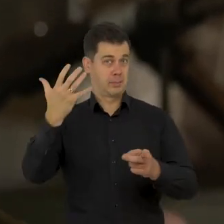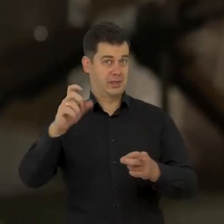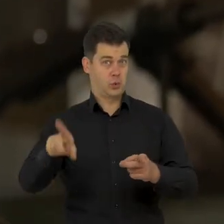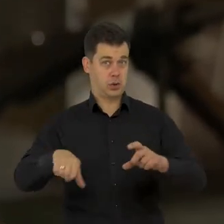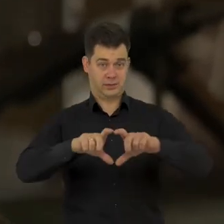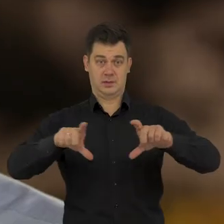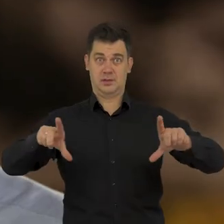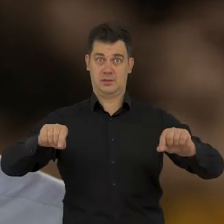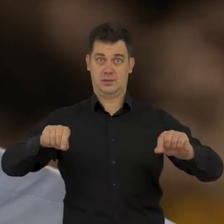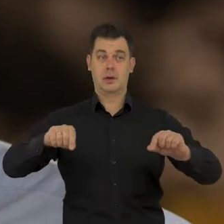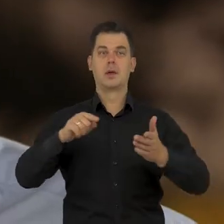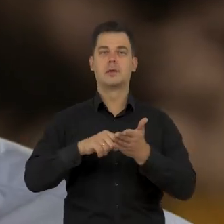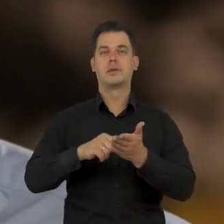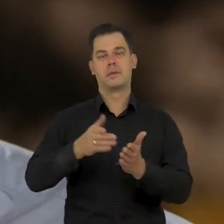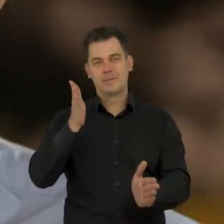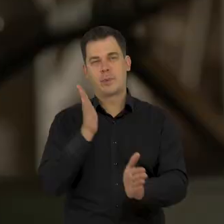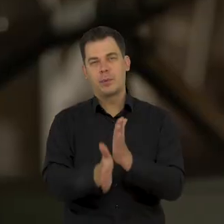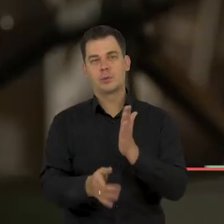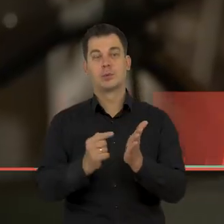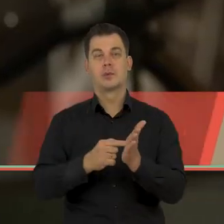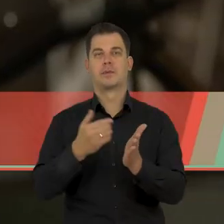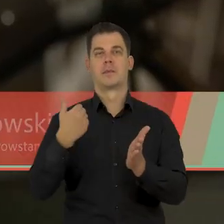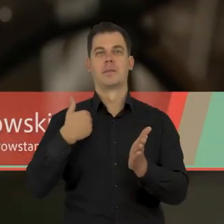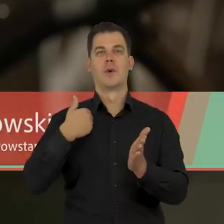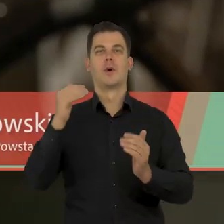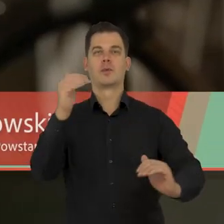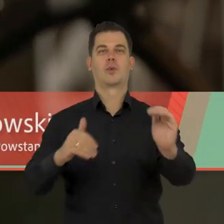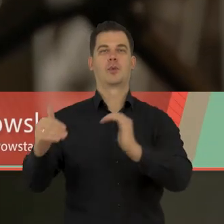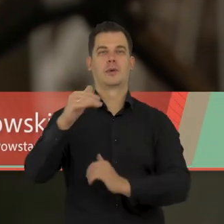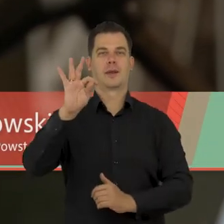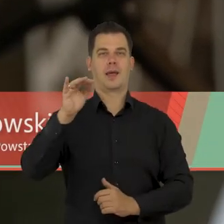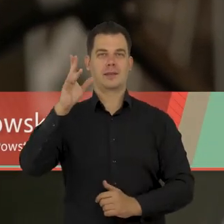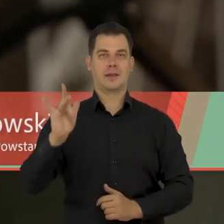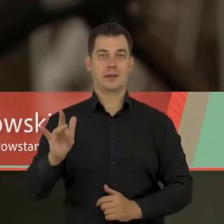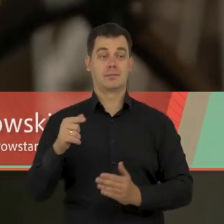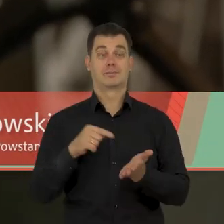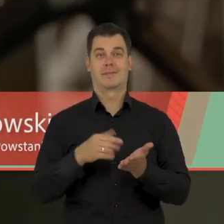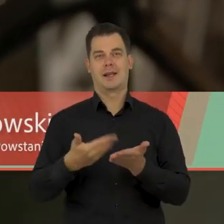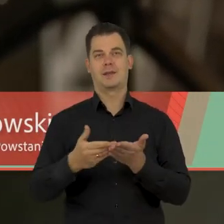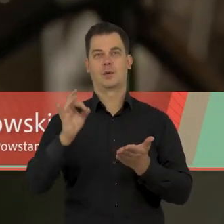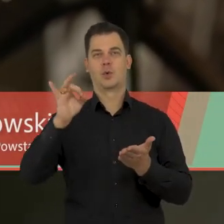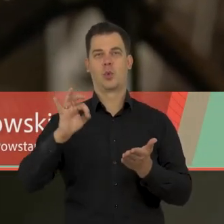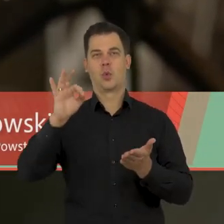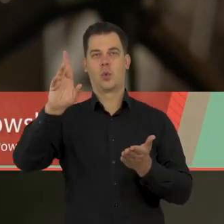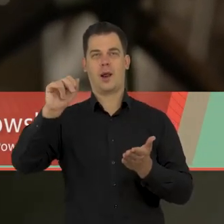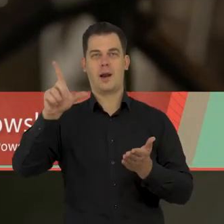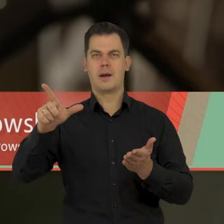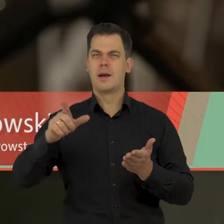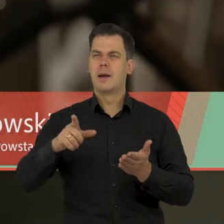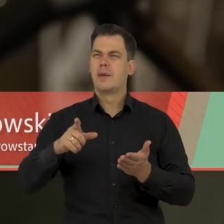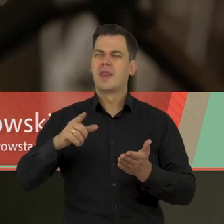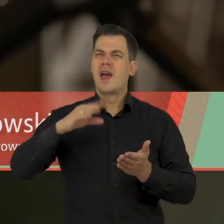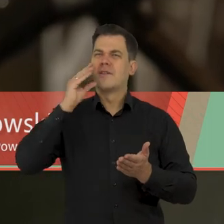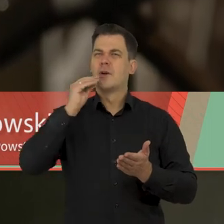to mówił o góralu i stąd to się wzięło. 500 zł, które zostało wyemitowane, miało po prostu na banknocie wizerunek Tatr. No i oczywiście